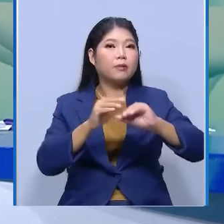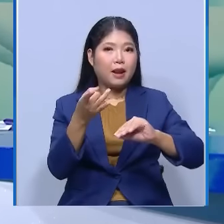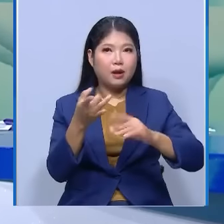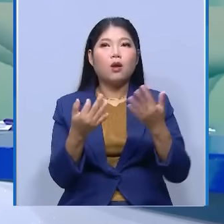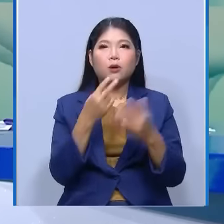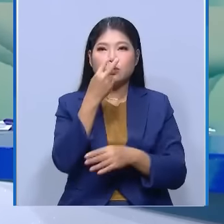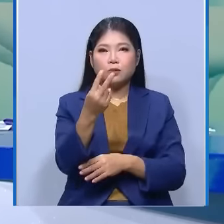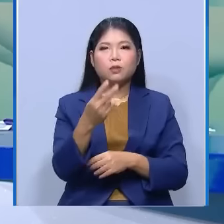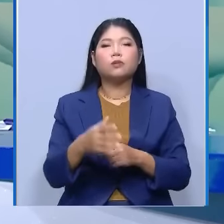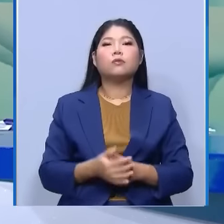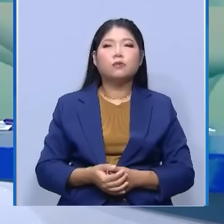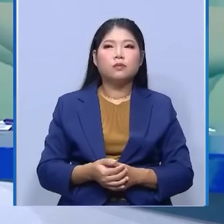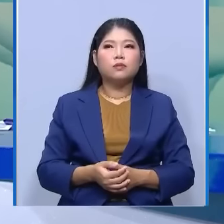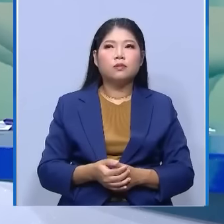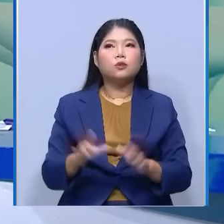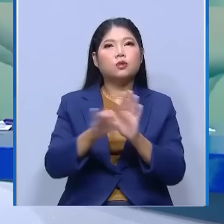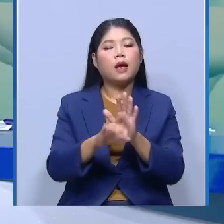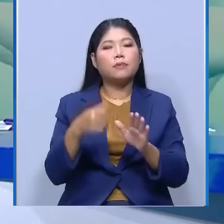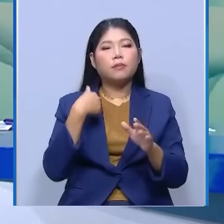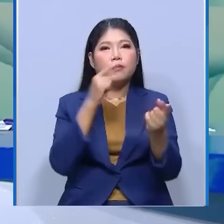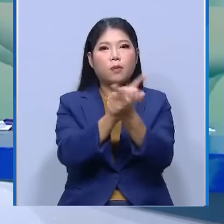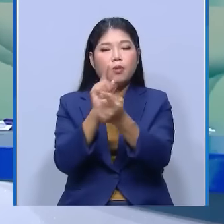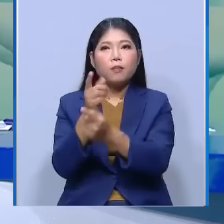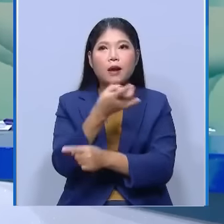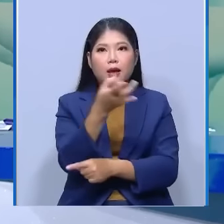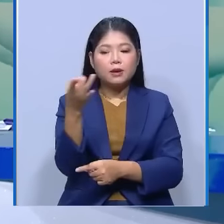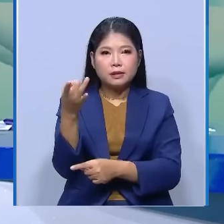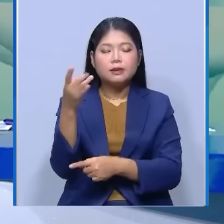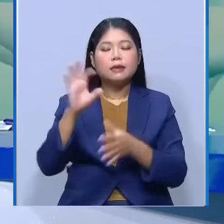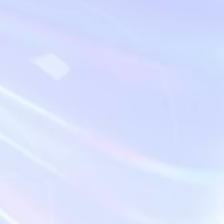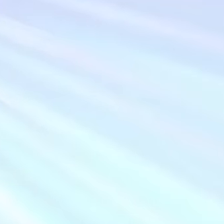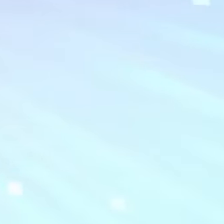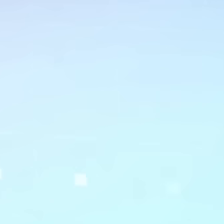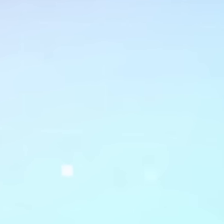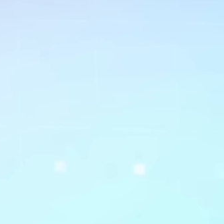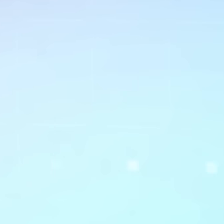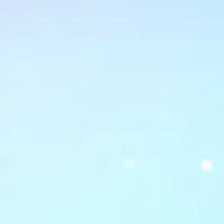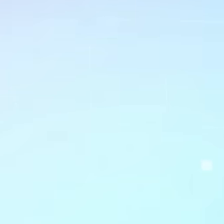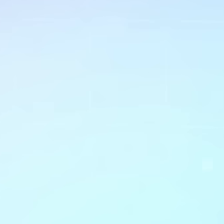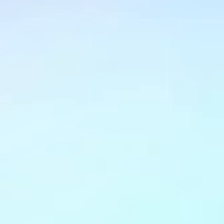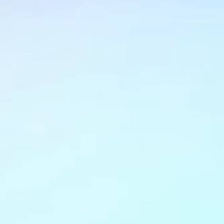แต่ท้ายสุดแล้วคุณผู้ชมค่ะถ้าเจออะไรแบบนี้สติสำคัญที่สุดเลยนะคะ